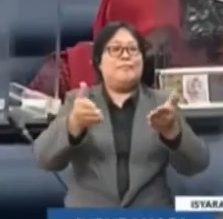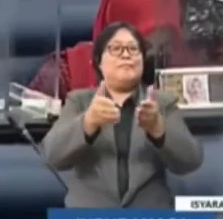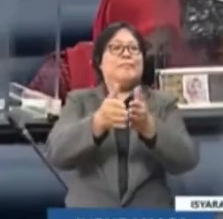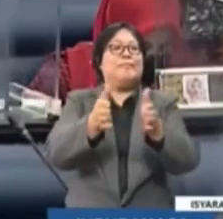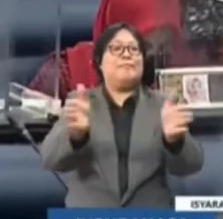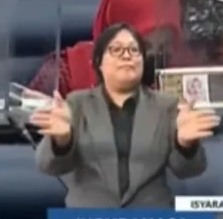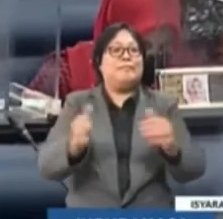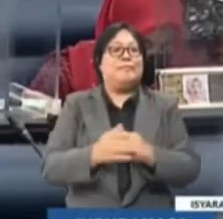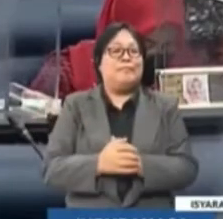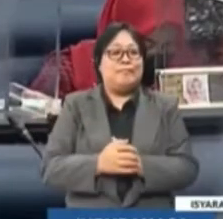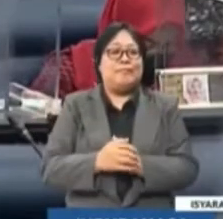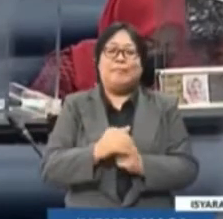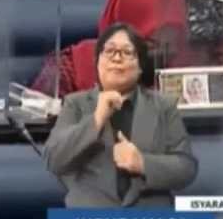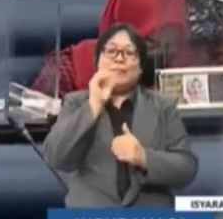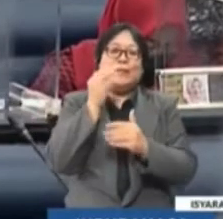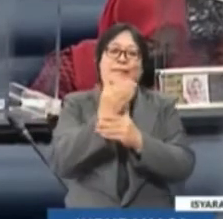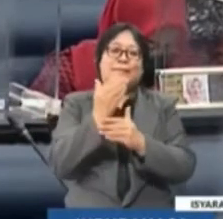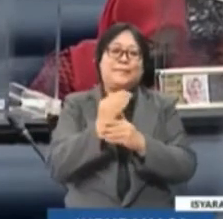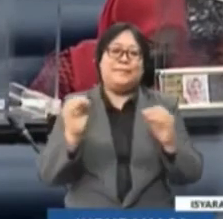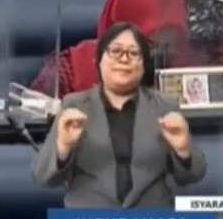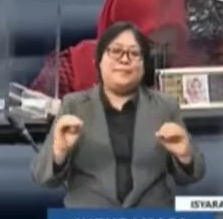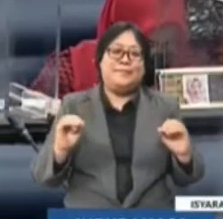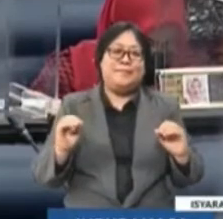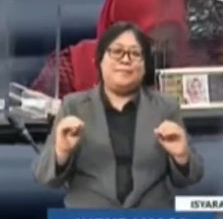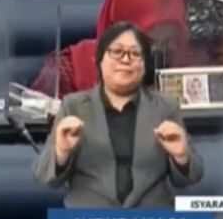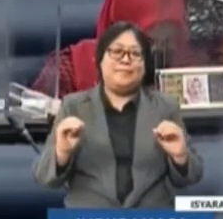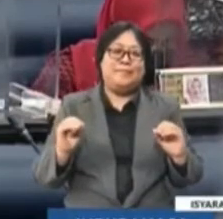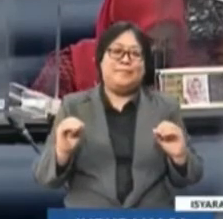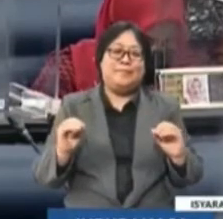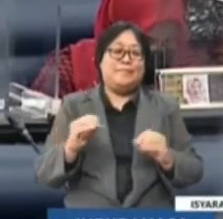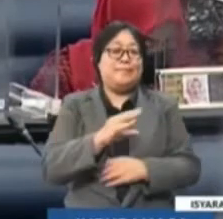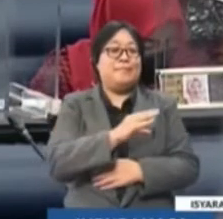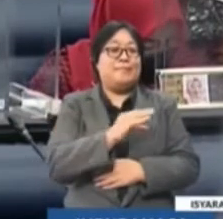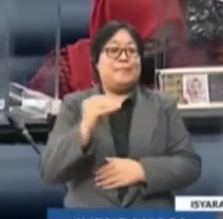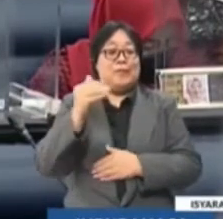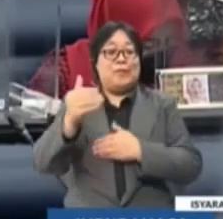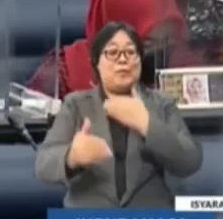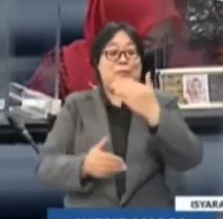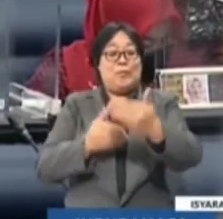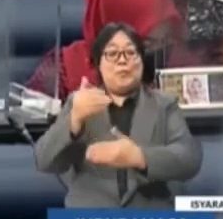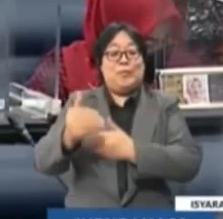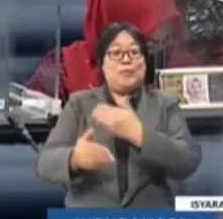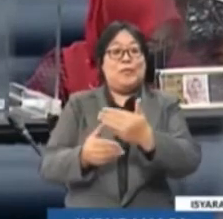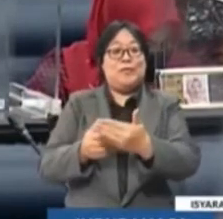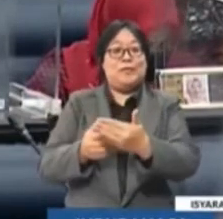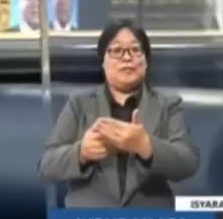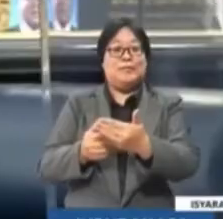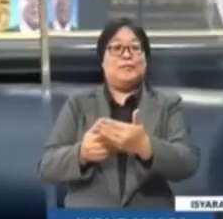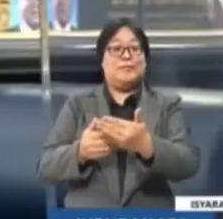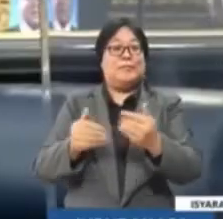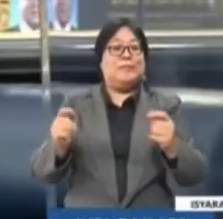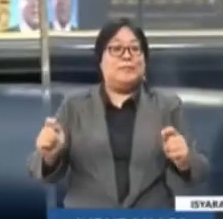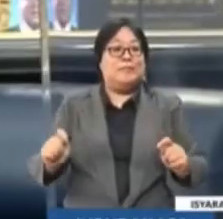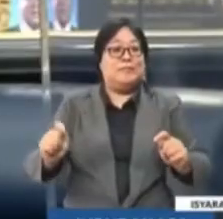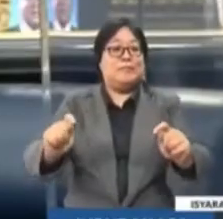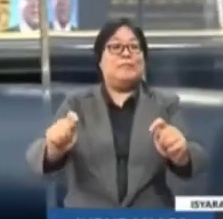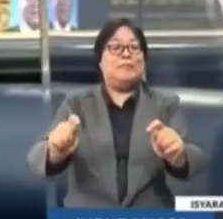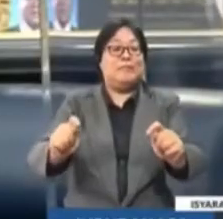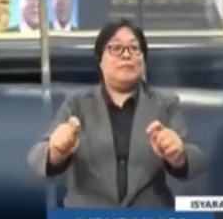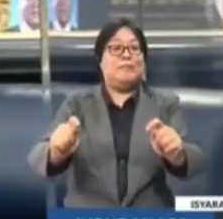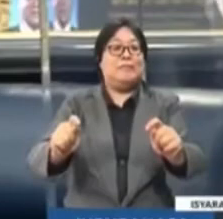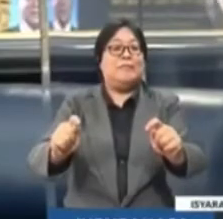awam tidak terganggu dan proses untuk mengambil tindakan